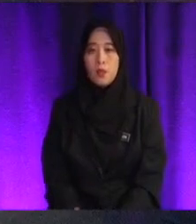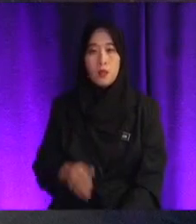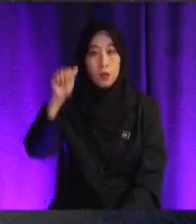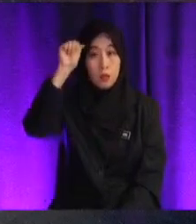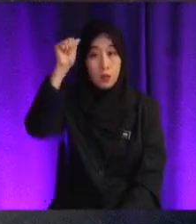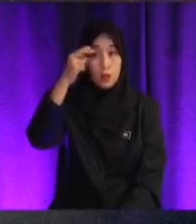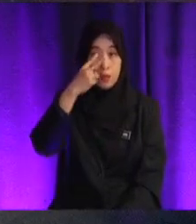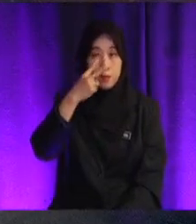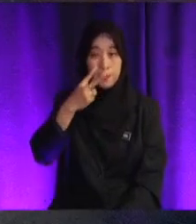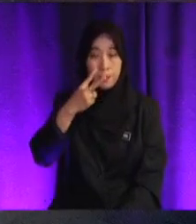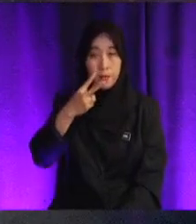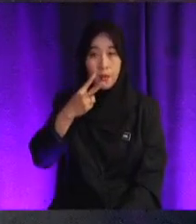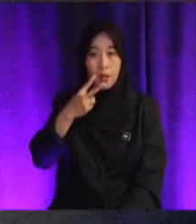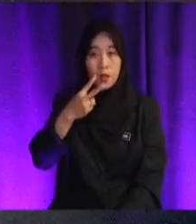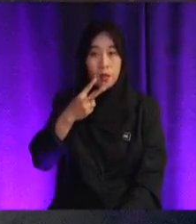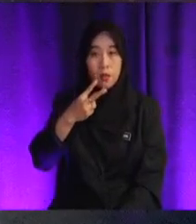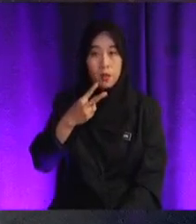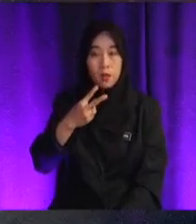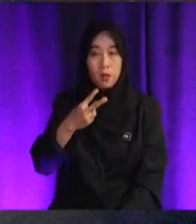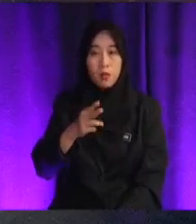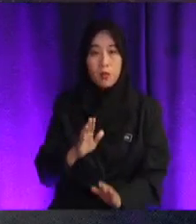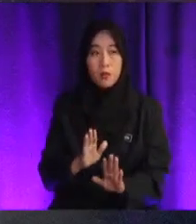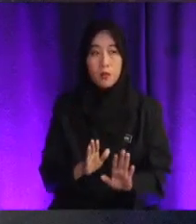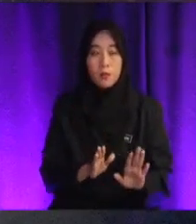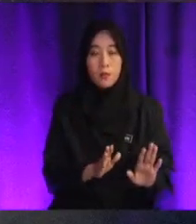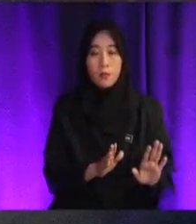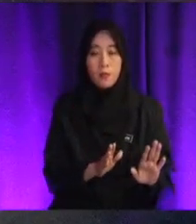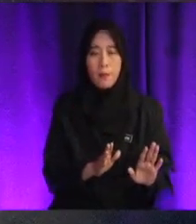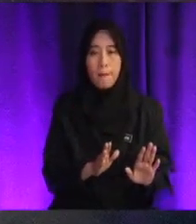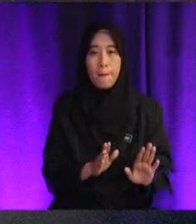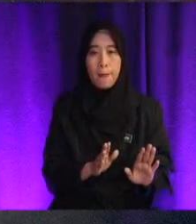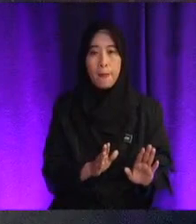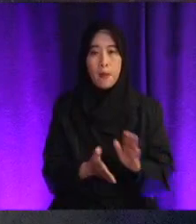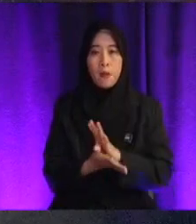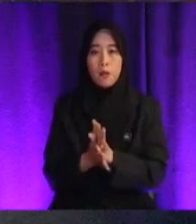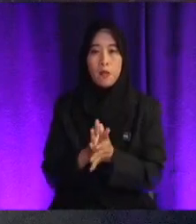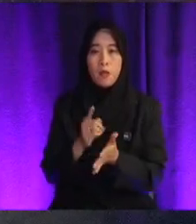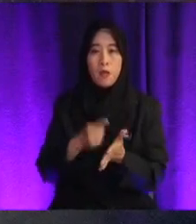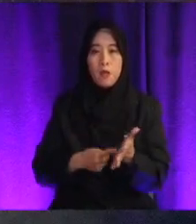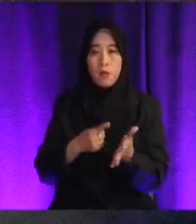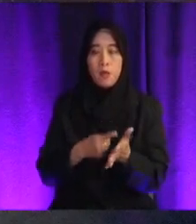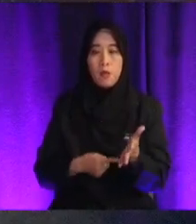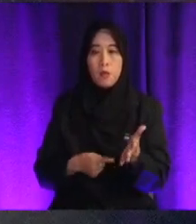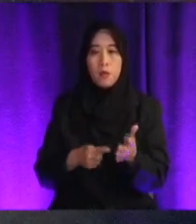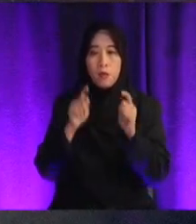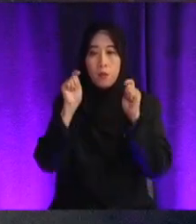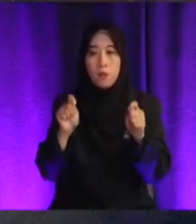kan? Okey, saya tolak tepi ni dulu boleh cikgu boleh. Okey, jadi apa-apa pun ini memang kosong lah cikgu. Bukan